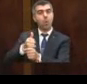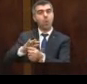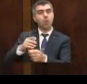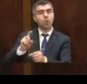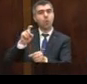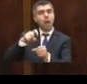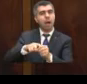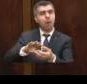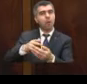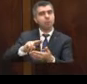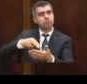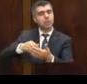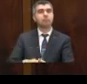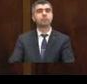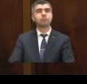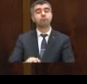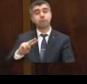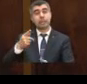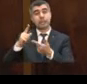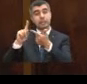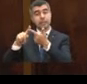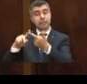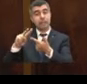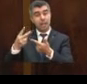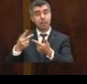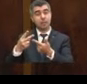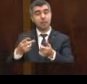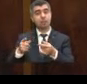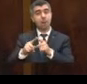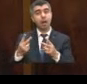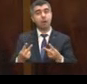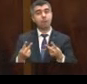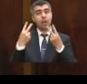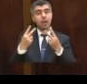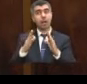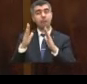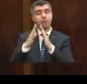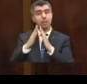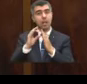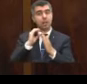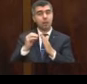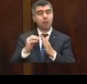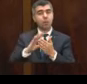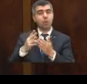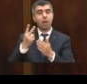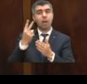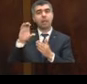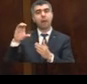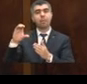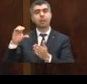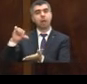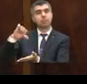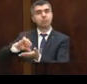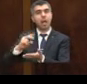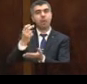والسجوان. والثاني ترأسه صاحب الجلالة بالقصر الملكي بالدار البيضاء شهر مارس 2012 لانطلاق